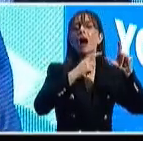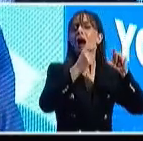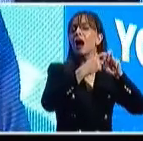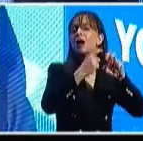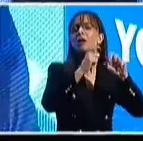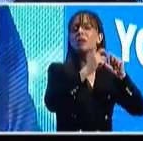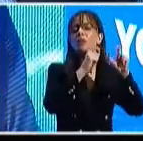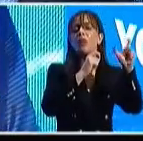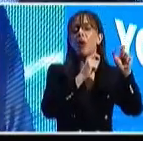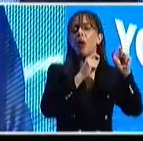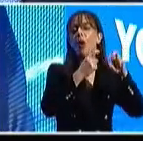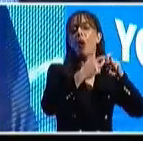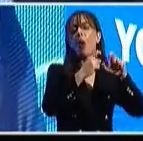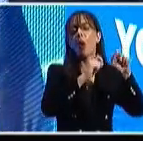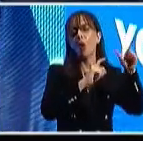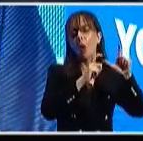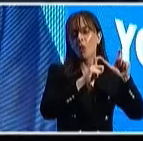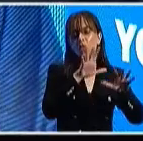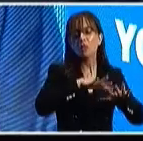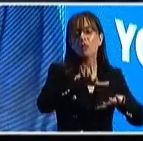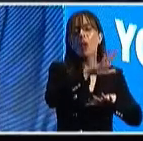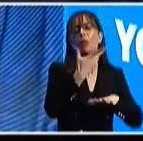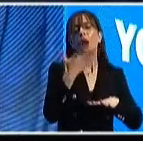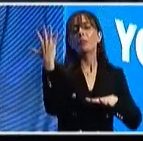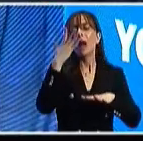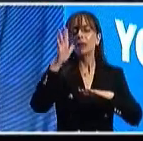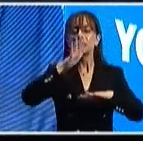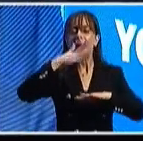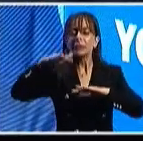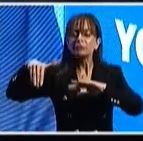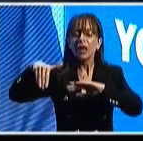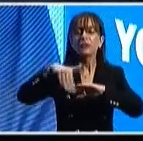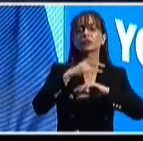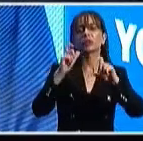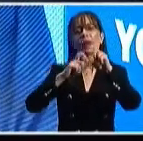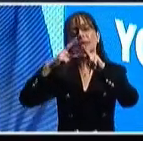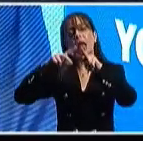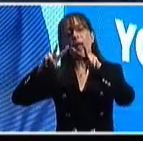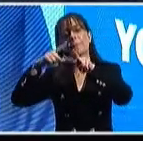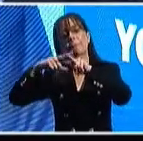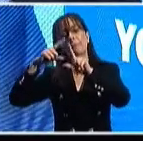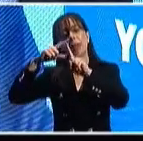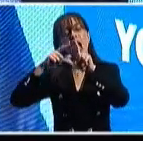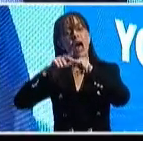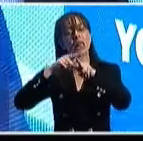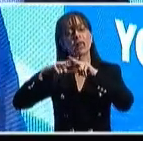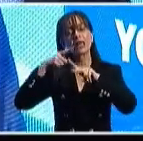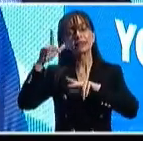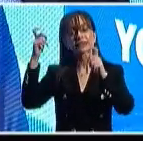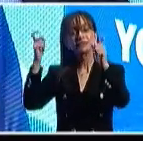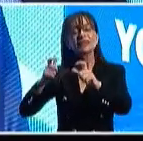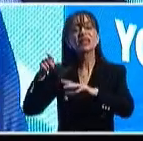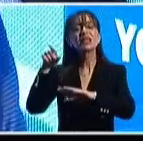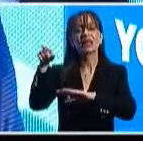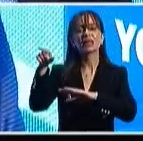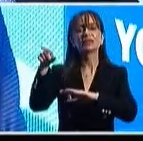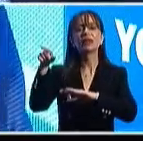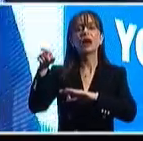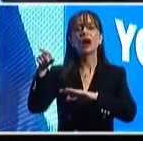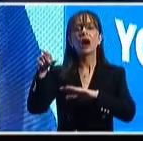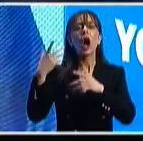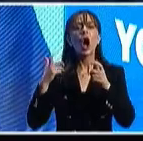Caddesi, Kozyatağı, Maltepe Sahil Yolu ve Samatya olmak üzere mümkün olan her yerde